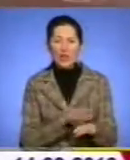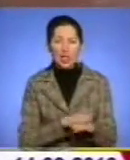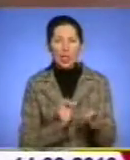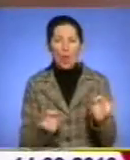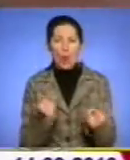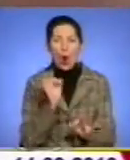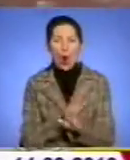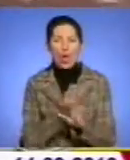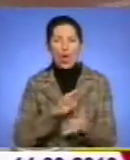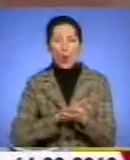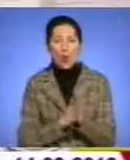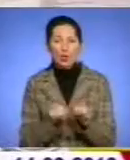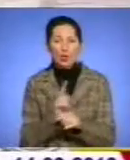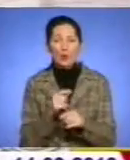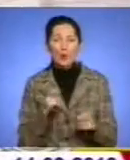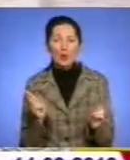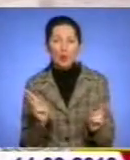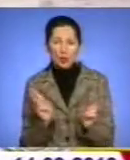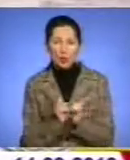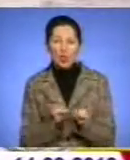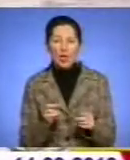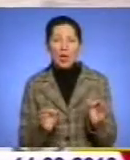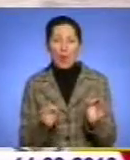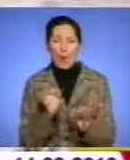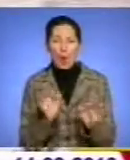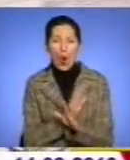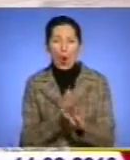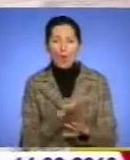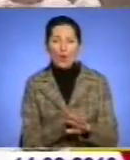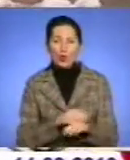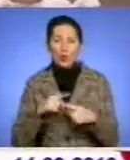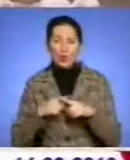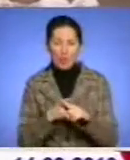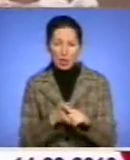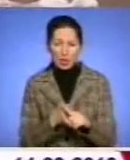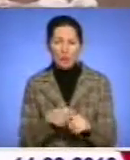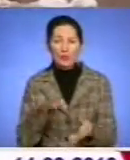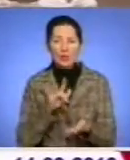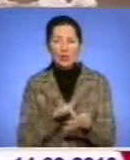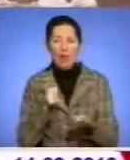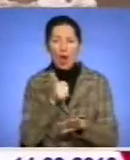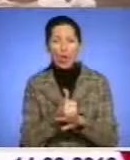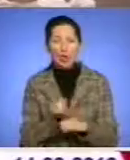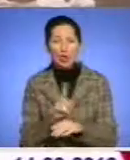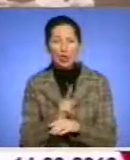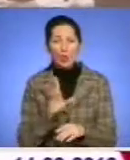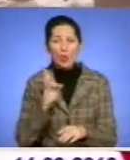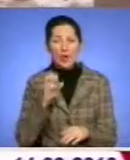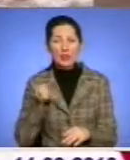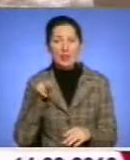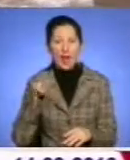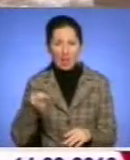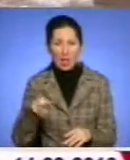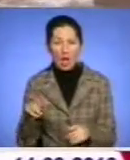зустріти негоду важкою технікою. Під час засідання виконавчого комітету міський голова Тернополя Сергій Надал розпорядився на ці дні підготувати